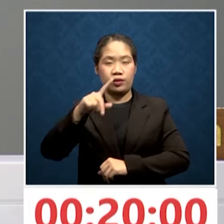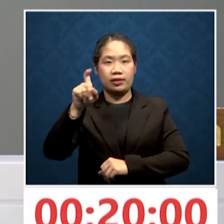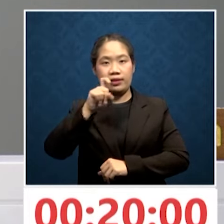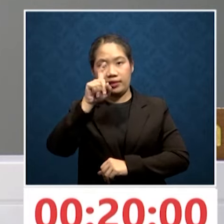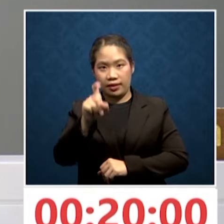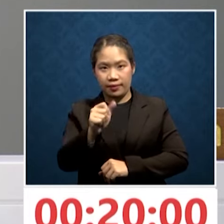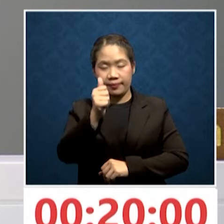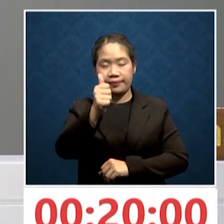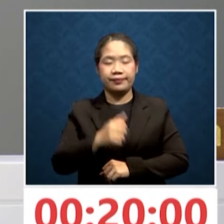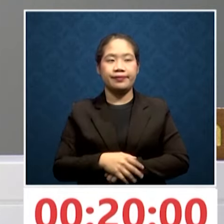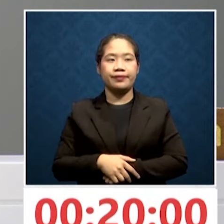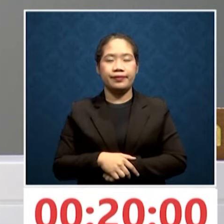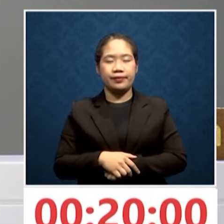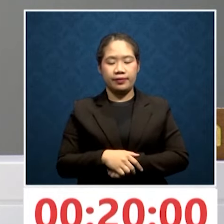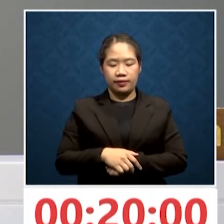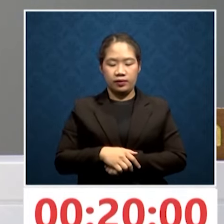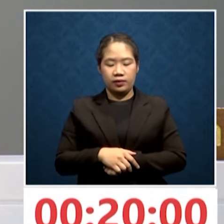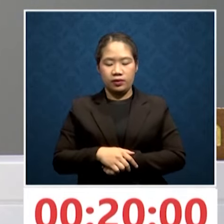ามกระทู้ได้ครับ